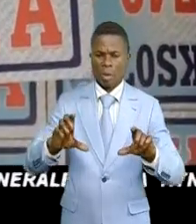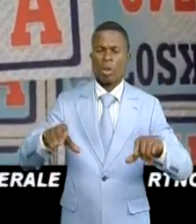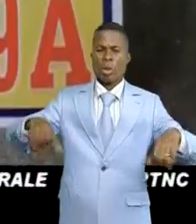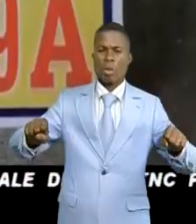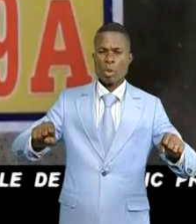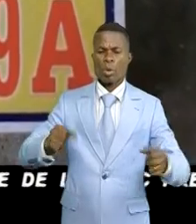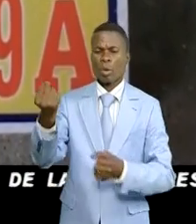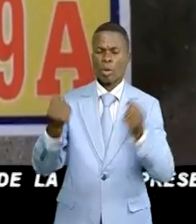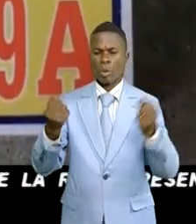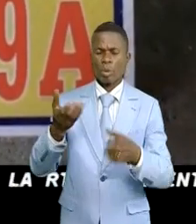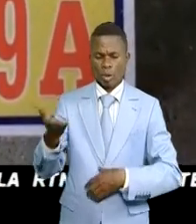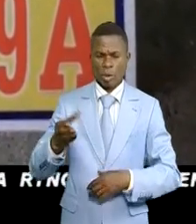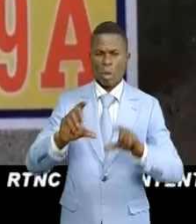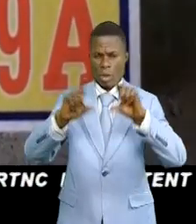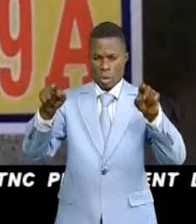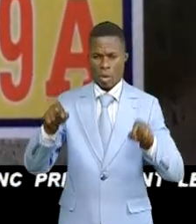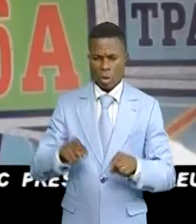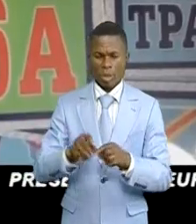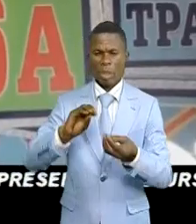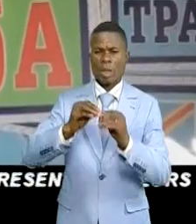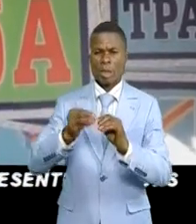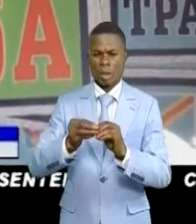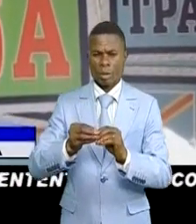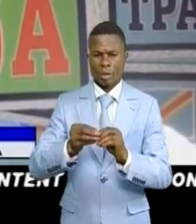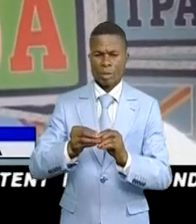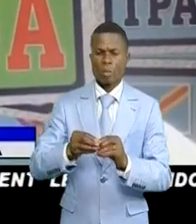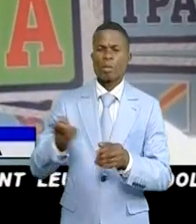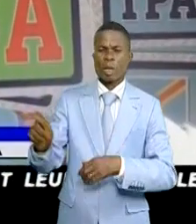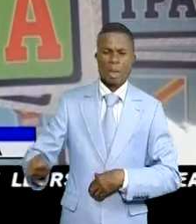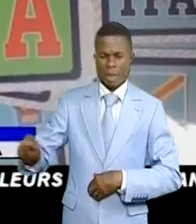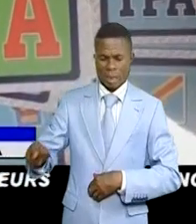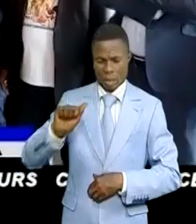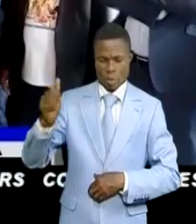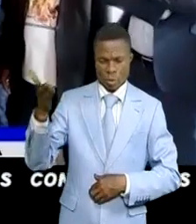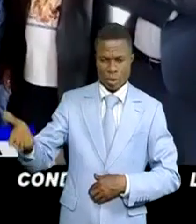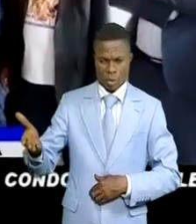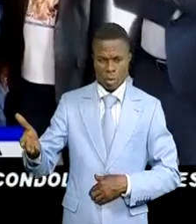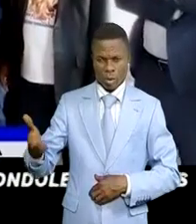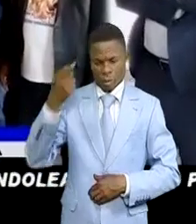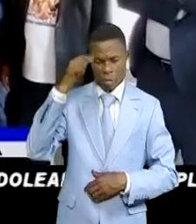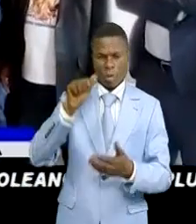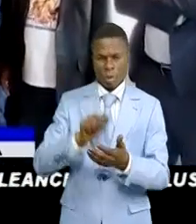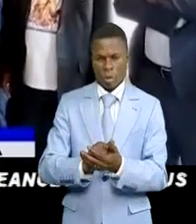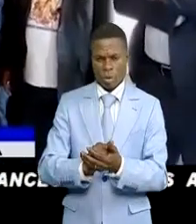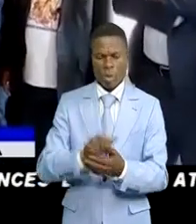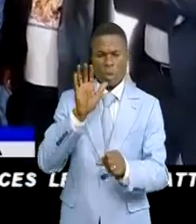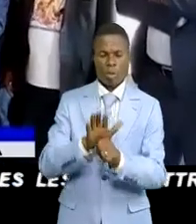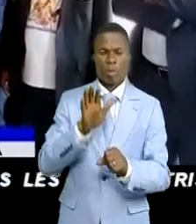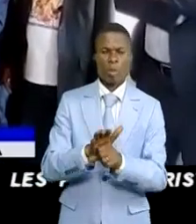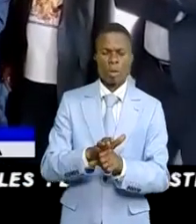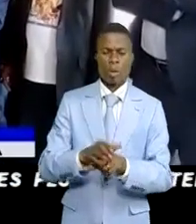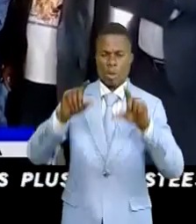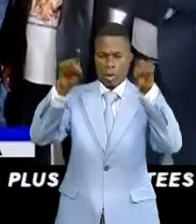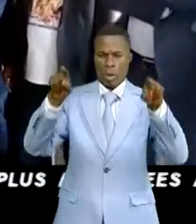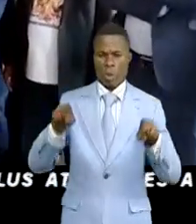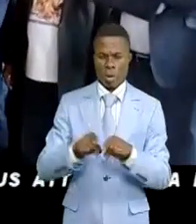roulants. Chacune de ces plaques porte les mentions du territoire qui lui correspondent. À l'occasion, un lot important de plaques a